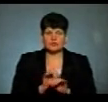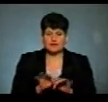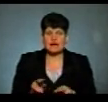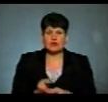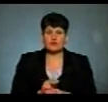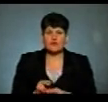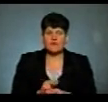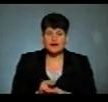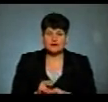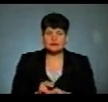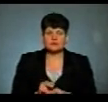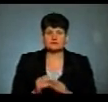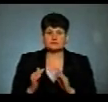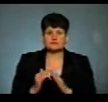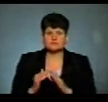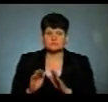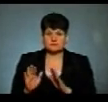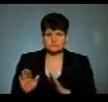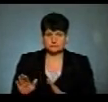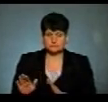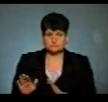лікувалися амбулаторних умовах,